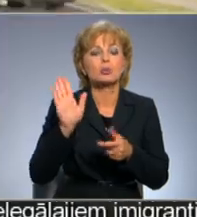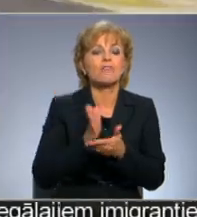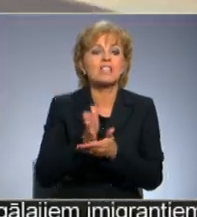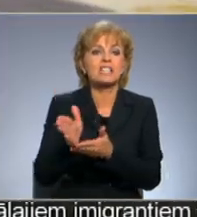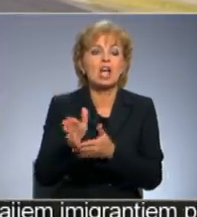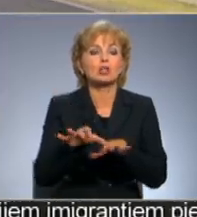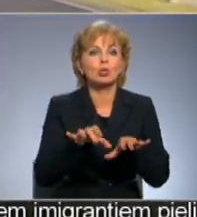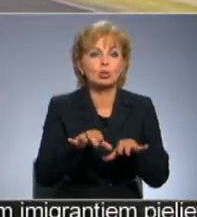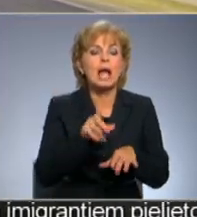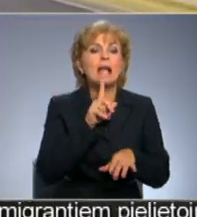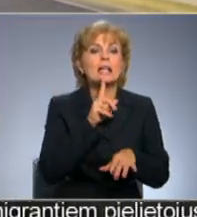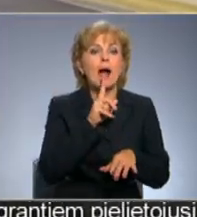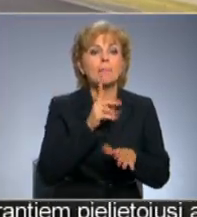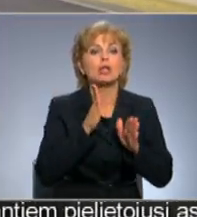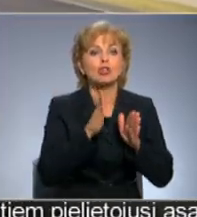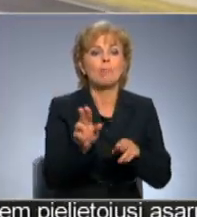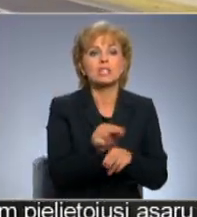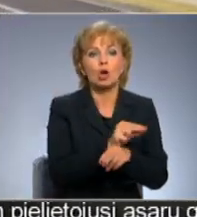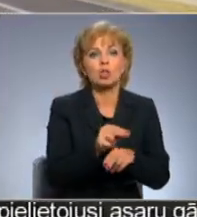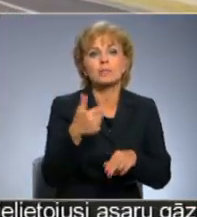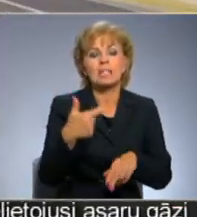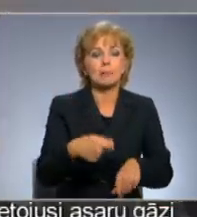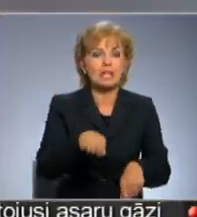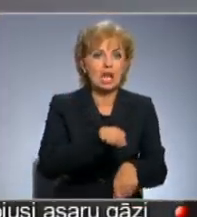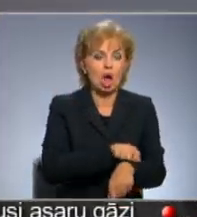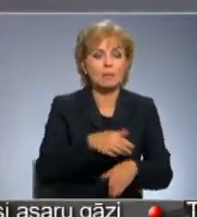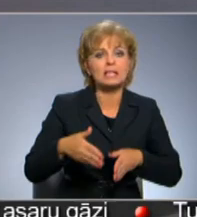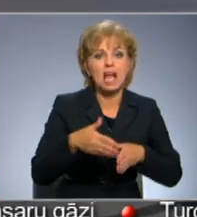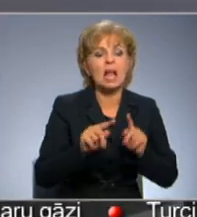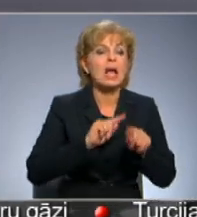uz Rīgas Liepājas šosejas tiek rekonstruēti 70 km ceļa,